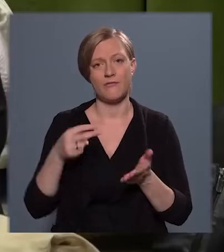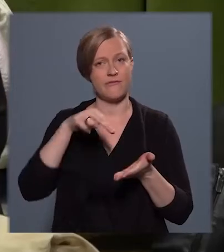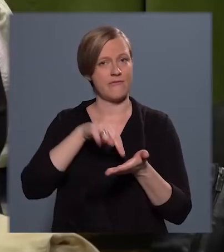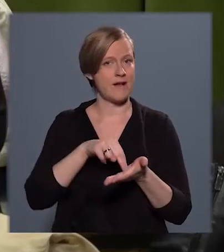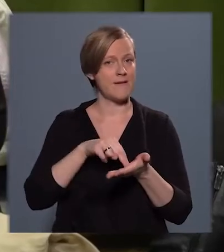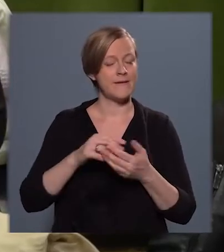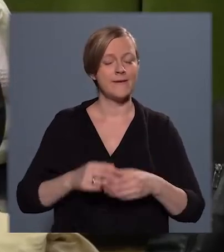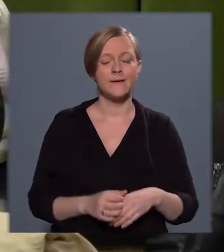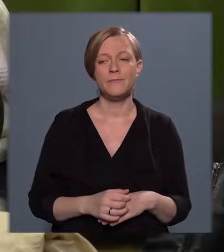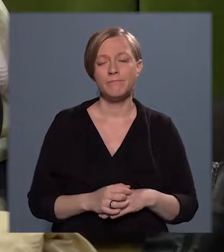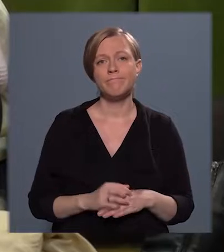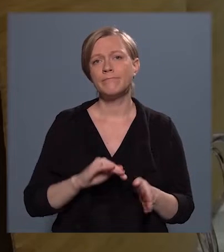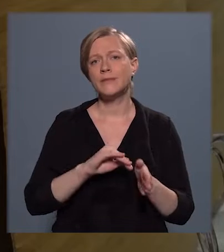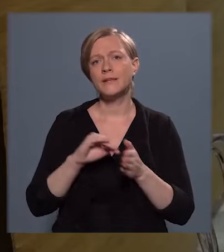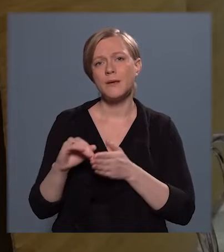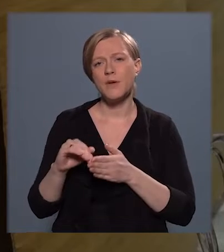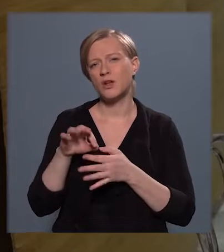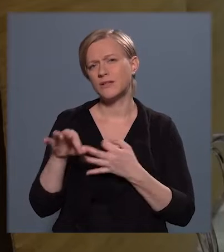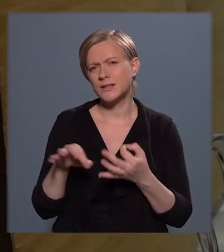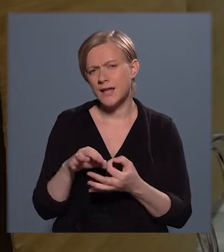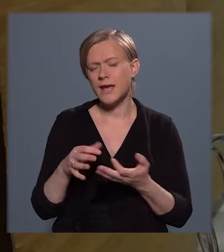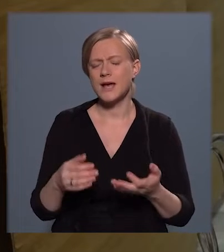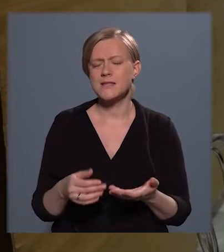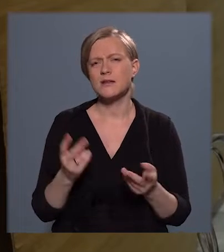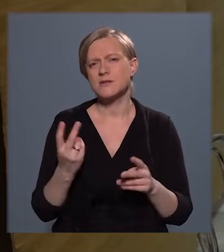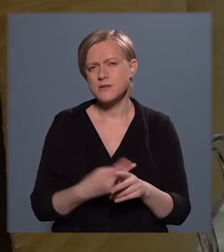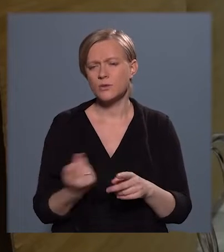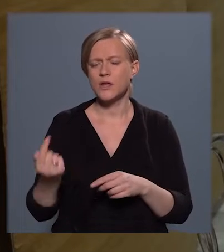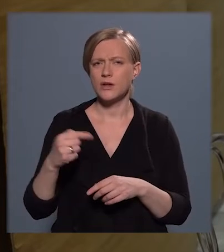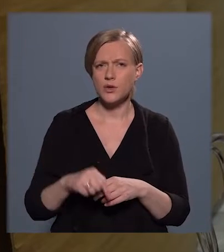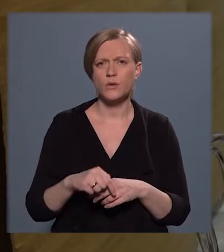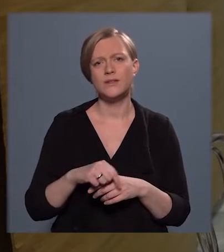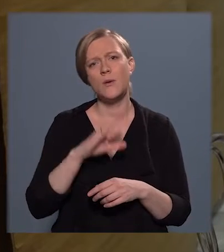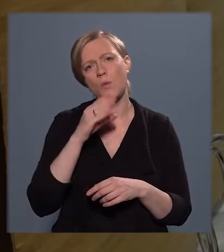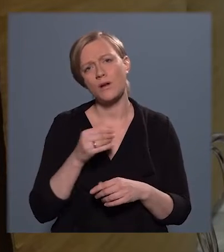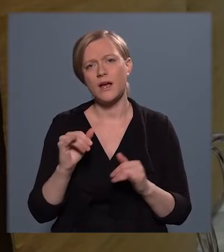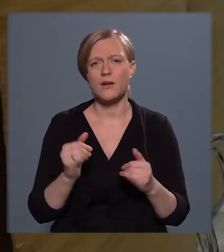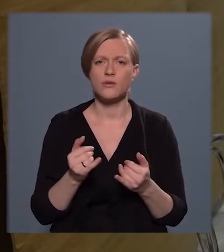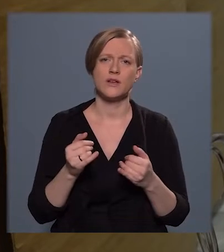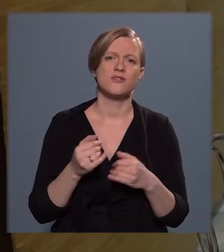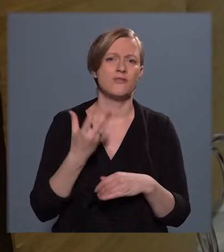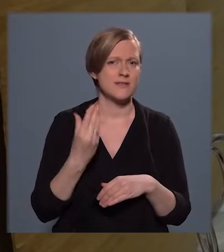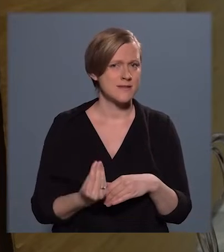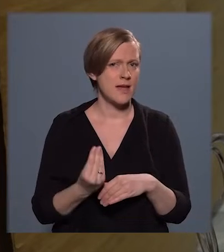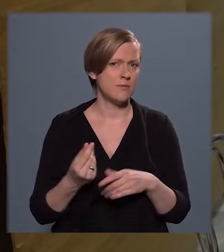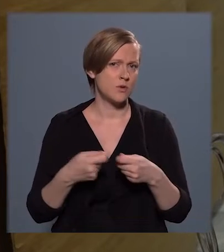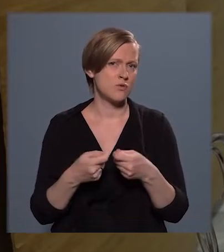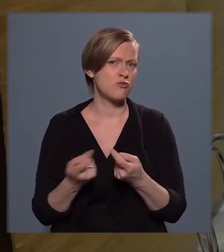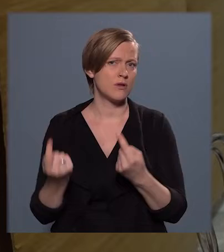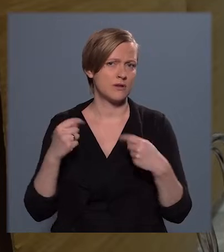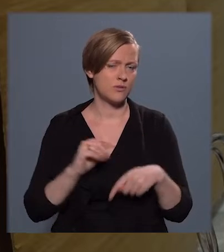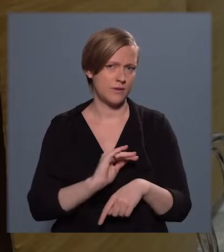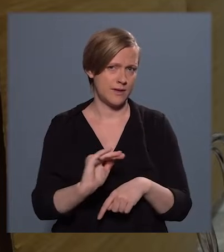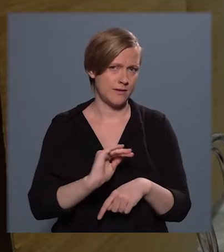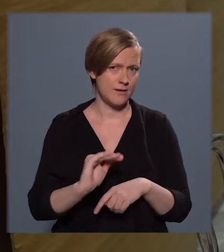fel. Kimaradt a tánc, mert szoktak jönni a bolgárok és a szerb közösségtől a